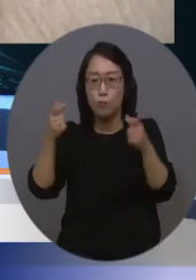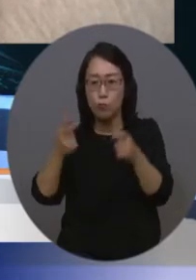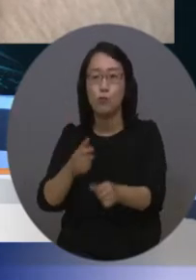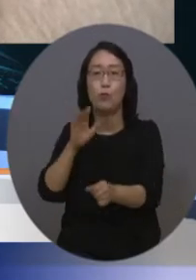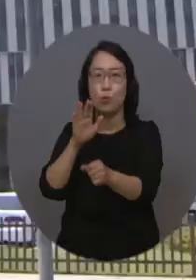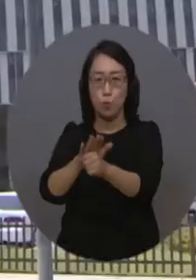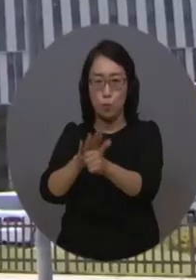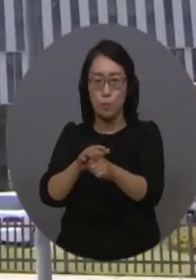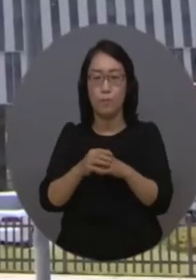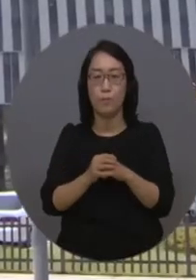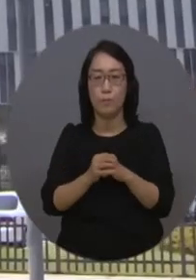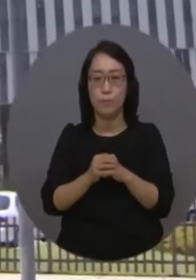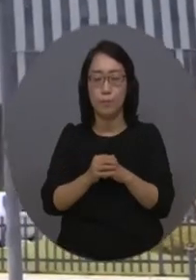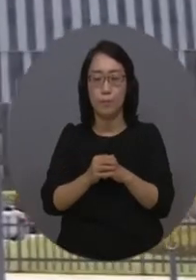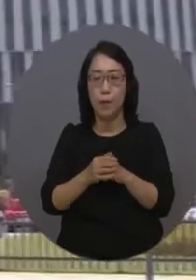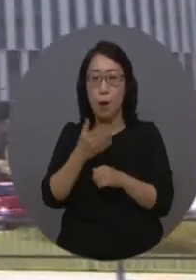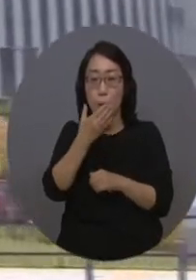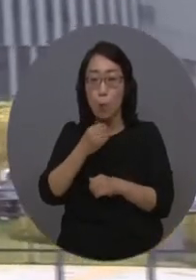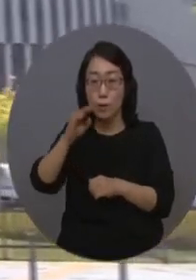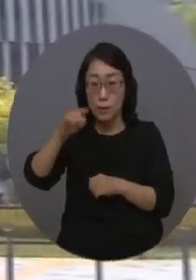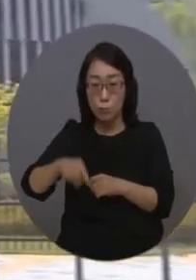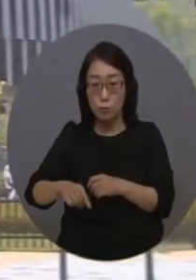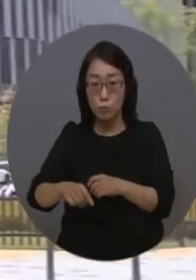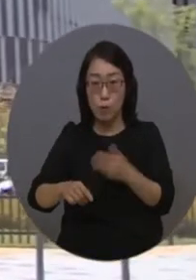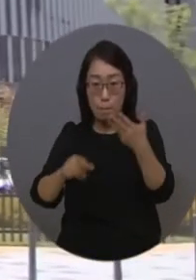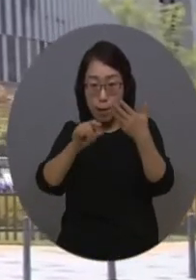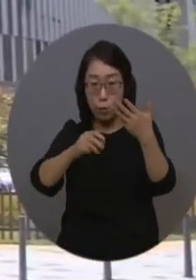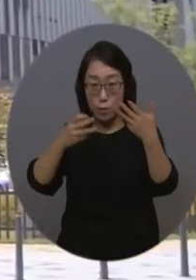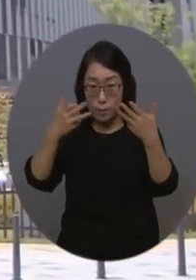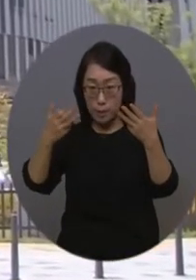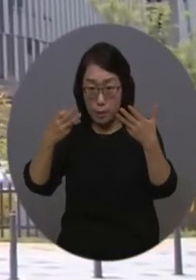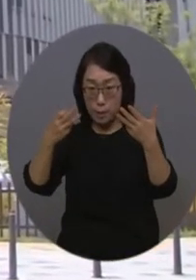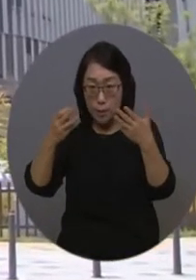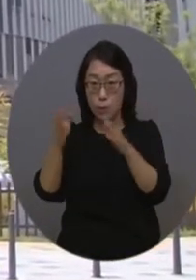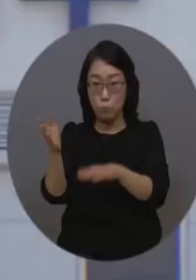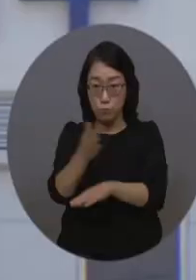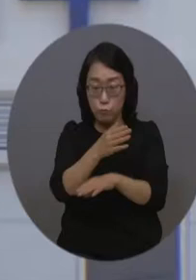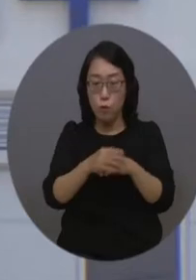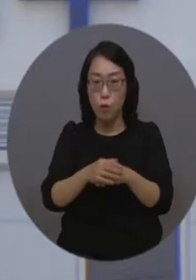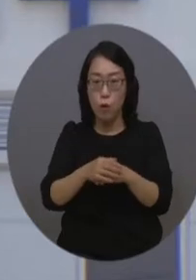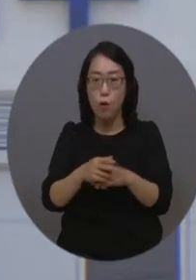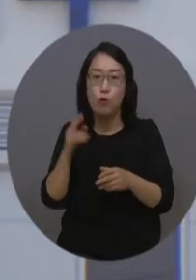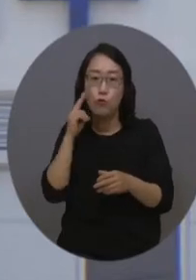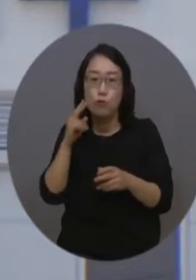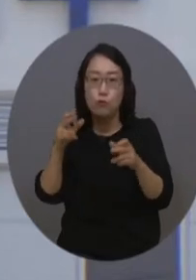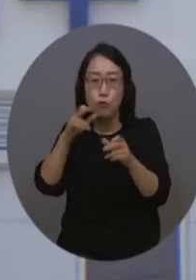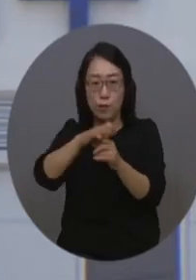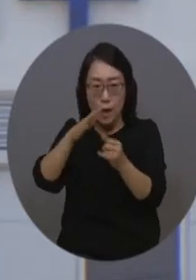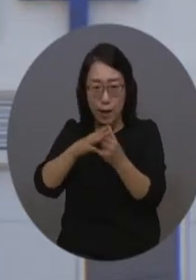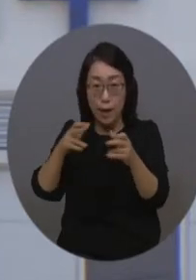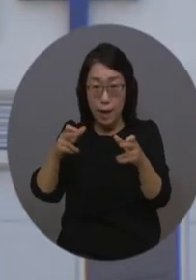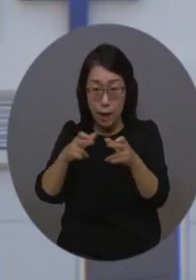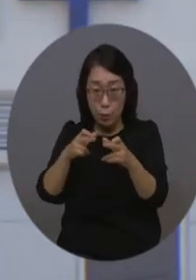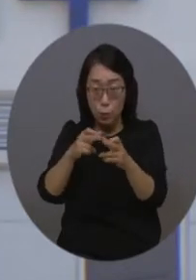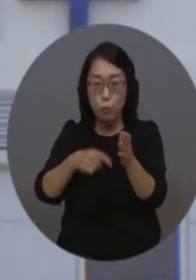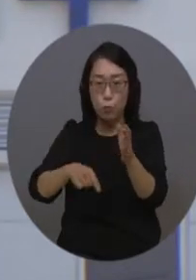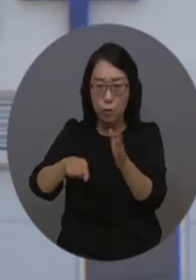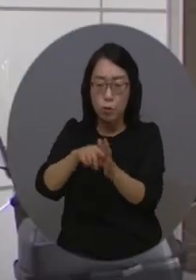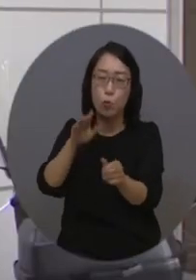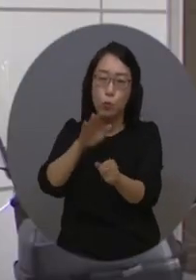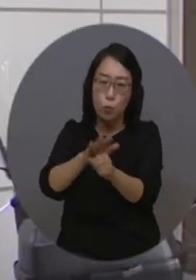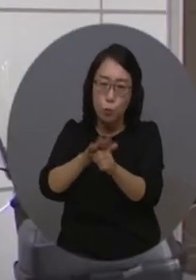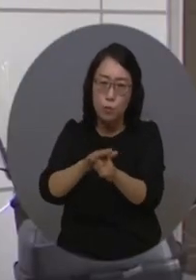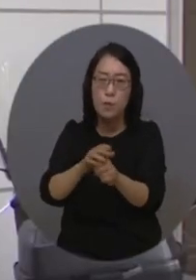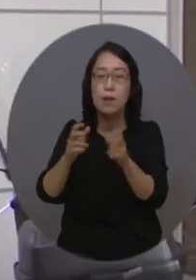기대됩니다. 보건복지부는 13일부터 중증장애아동에 대한 돌봄 서비스를 강화하기 위해 장애아가족